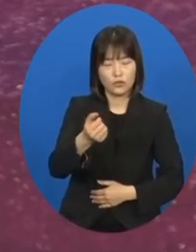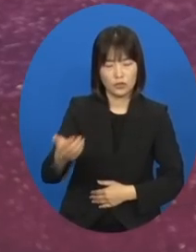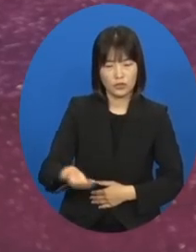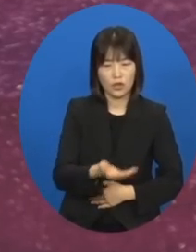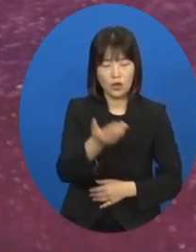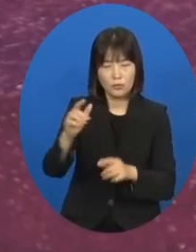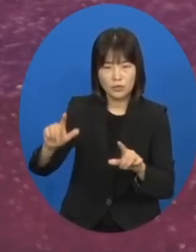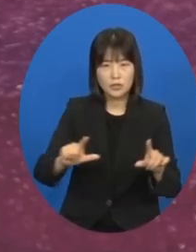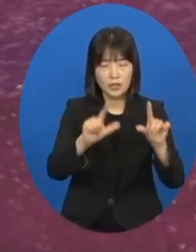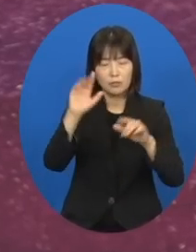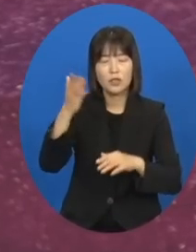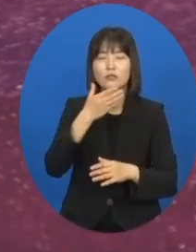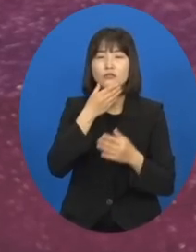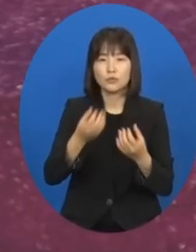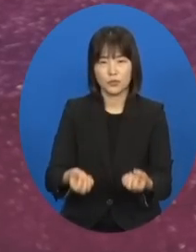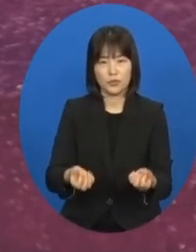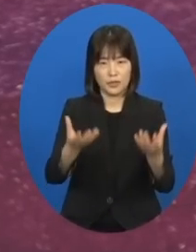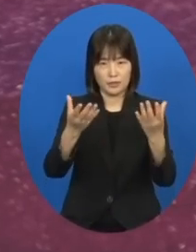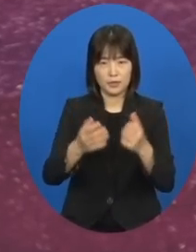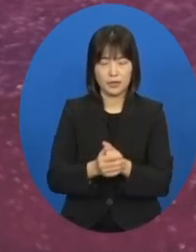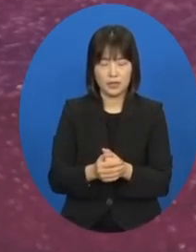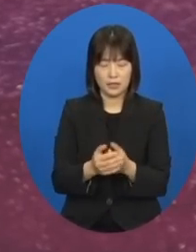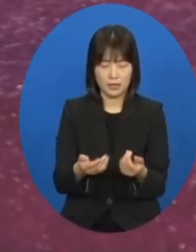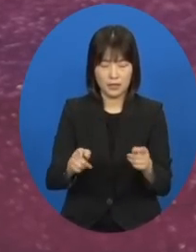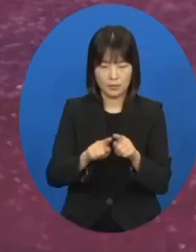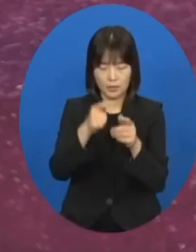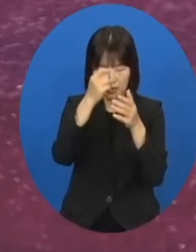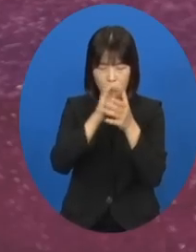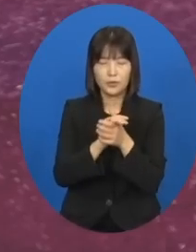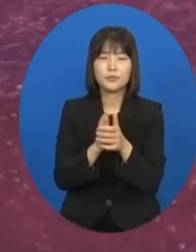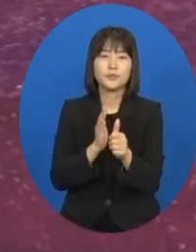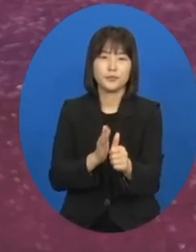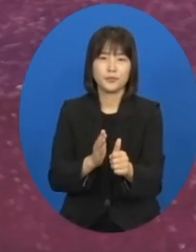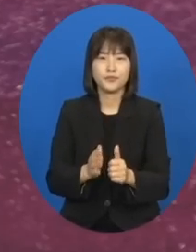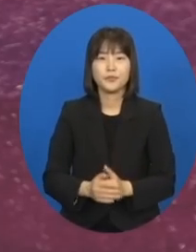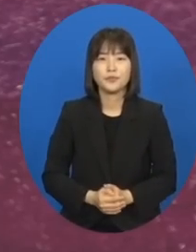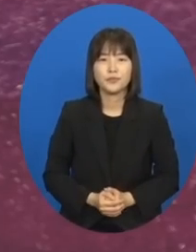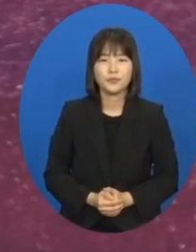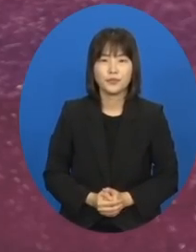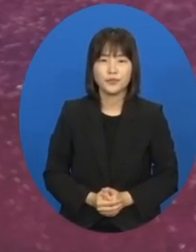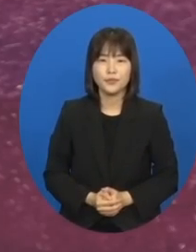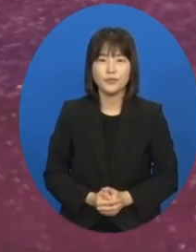여러분들의 삶이 되시기를 축복합니다 우리 함께 우리 기도하겠습니다